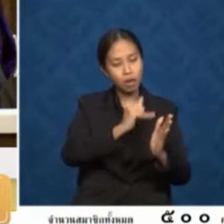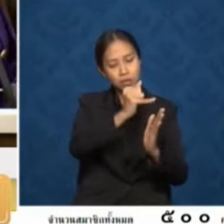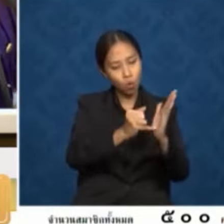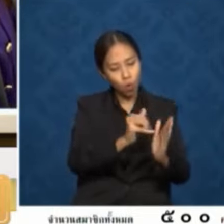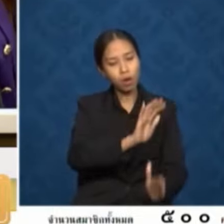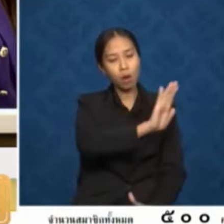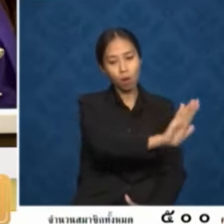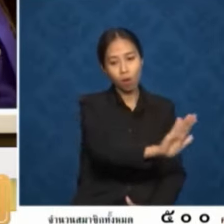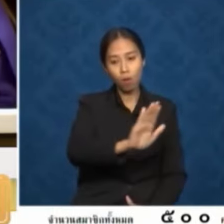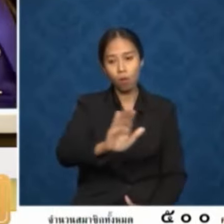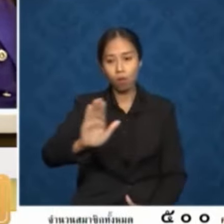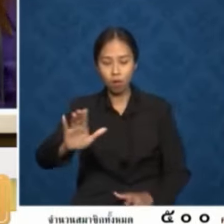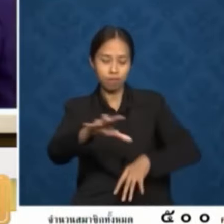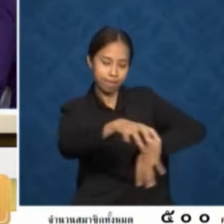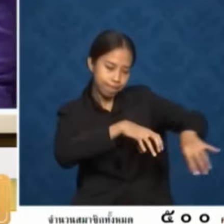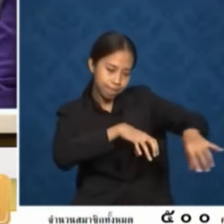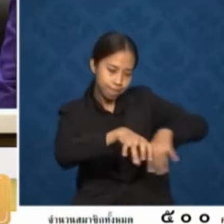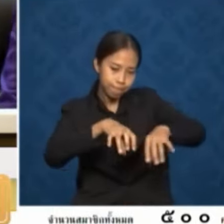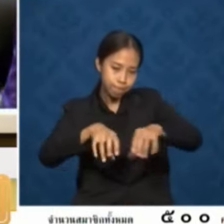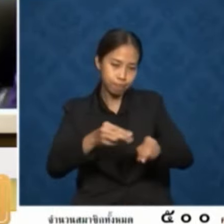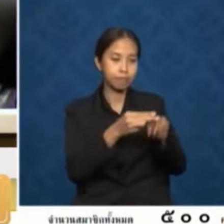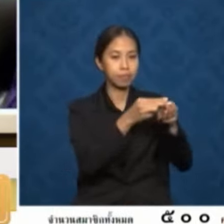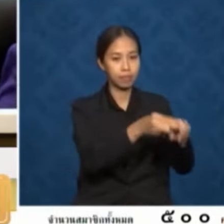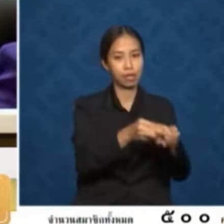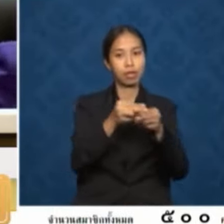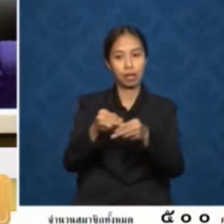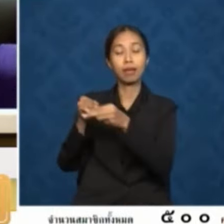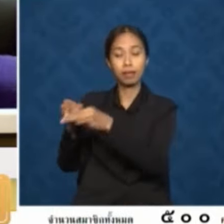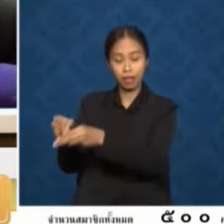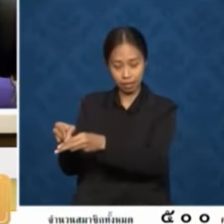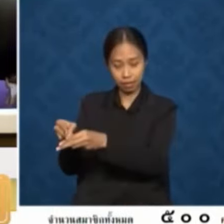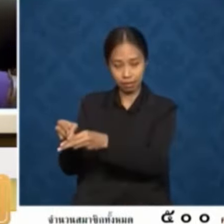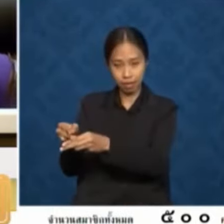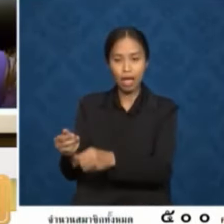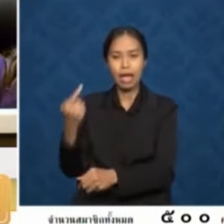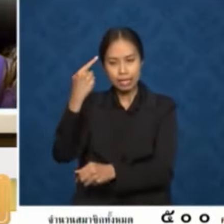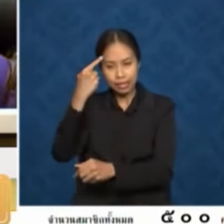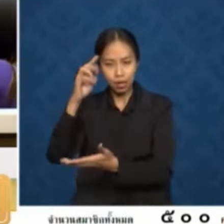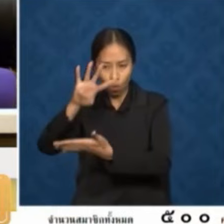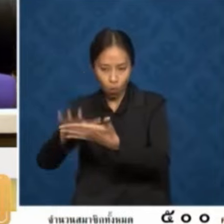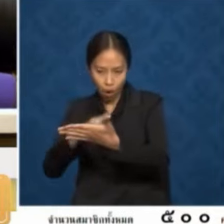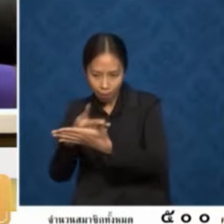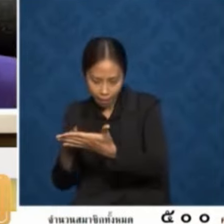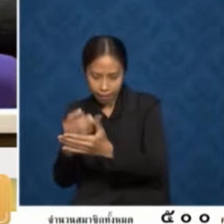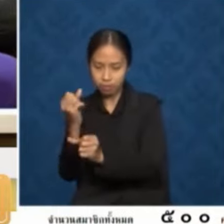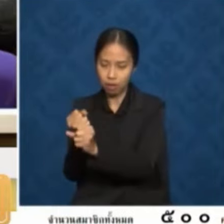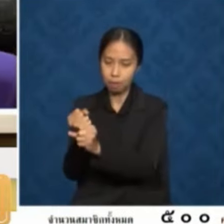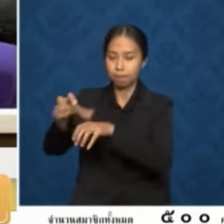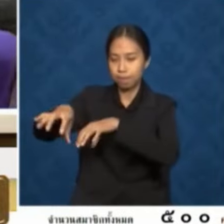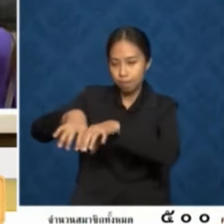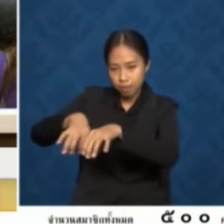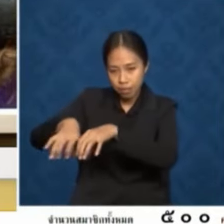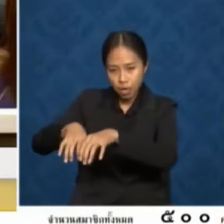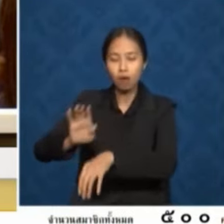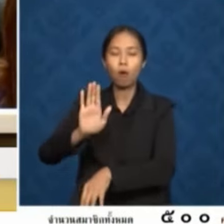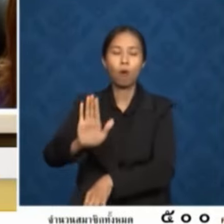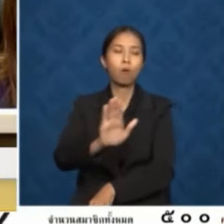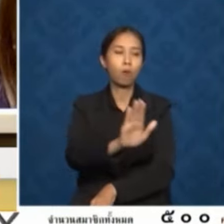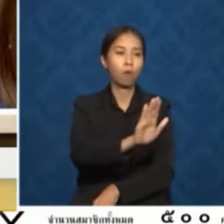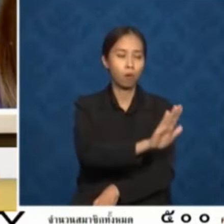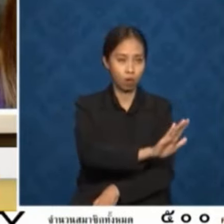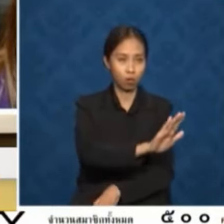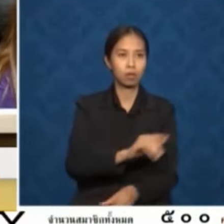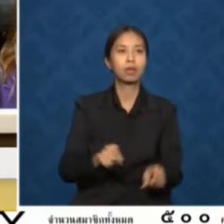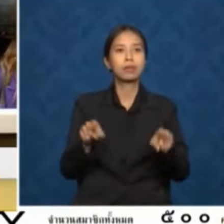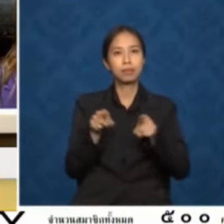ความรู้ความสามารถได้อย่างเต็มที่มีวิชั่นวิสัยทัศน์ได้วางแผนระยะยาว